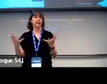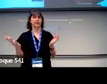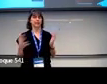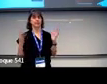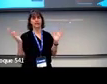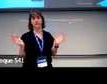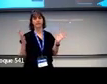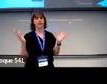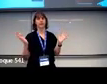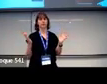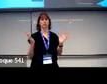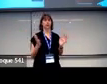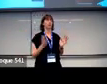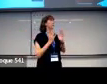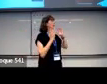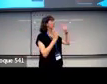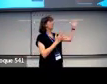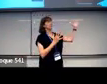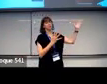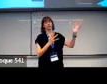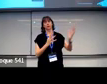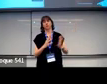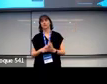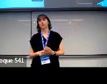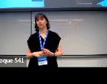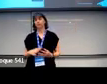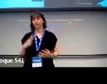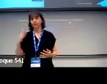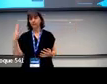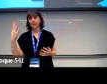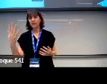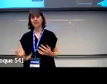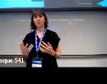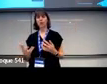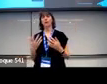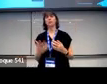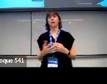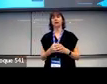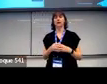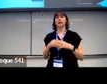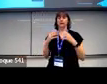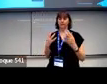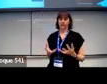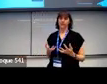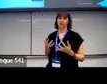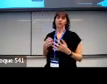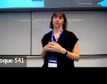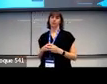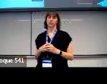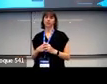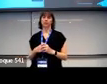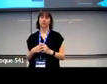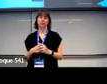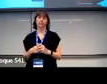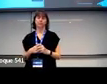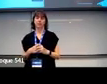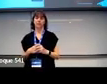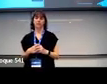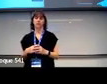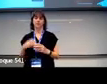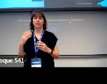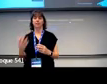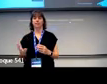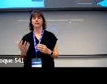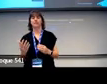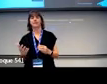ni en anglais, ni en français, ni payant, ni ouvert. Donc, c'était ça notre objectif, c'est d'avoir un manuel dans ce